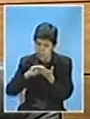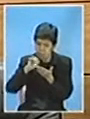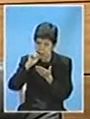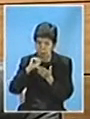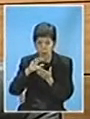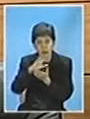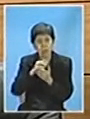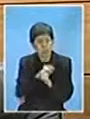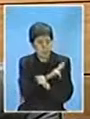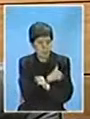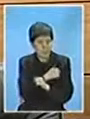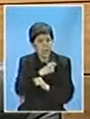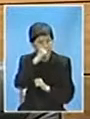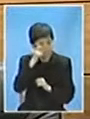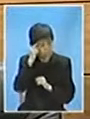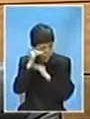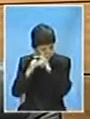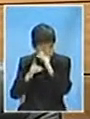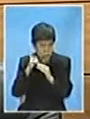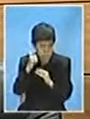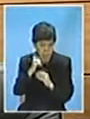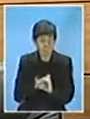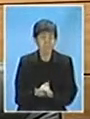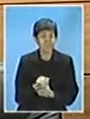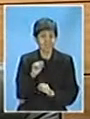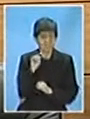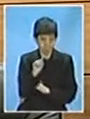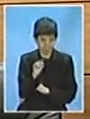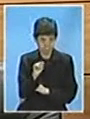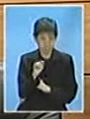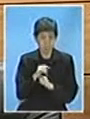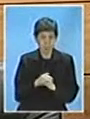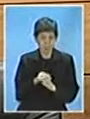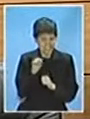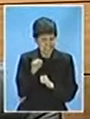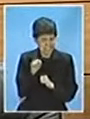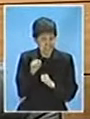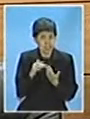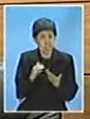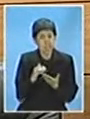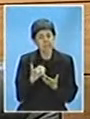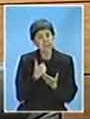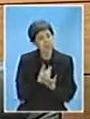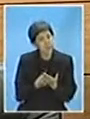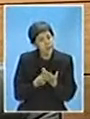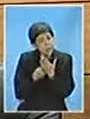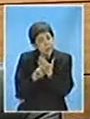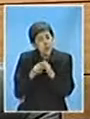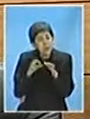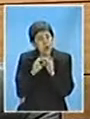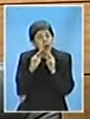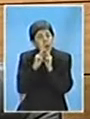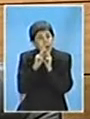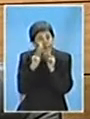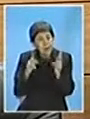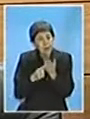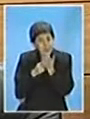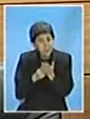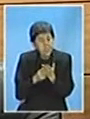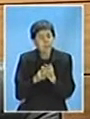ไทยในอนาคตไอ้ตรงนี้เนี่ยเป็นเรื่องที่เสนอมาจากตัวกรรมธิการ